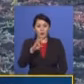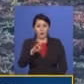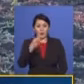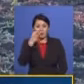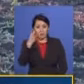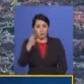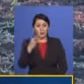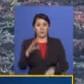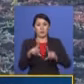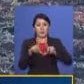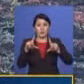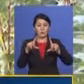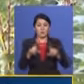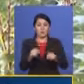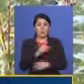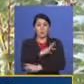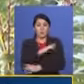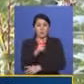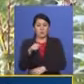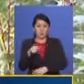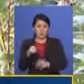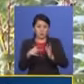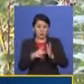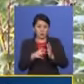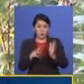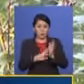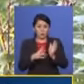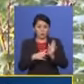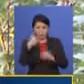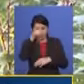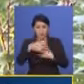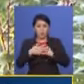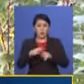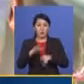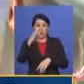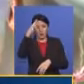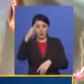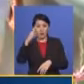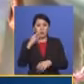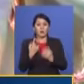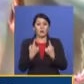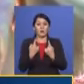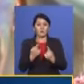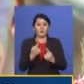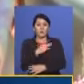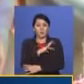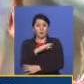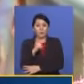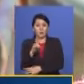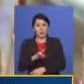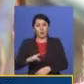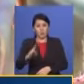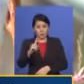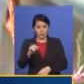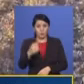көрсететін тәлімбағы жауапкершілігі шектеулі серіктестігі 1898 жылы ашылған. Ол Қазақстандағы ең ірі тәлімбақтардың бірі. Аумағы